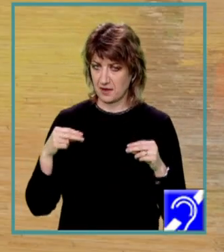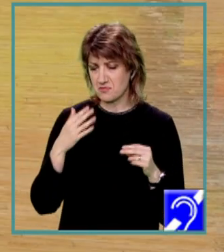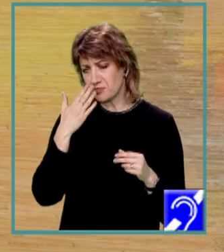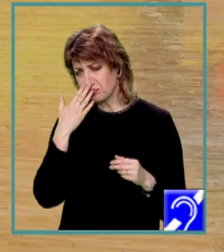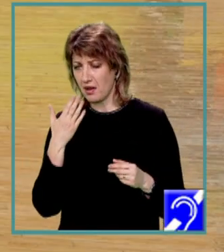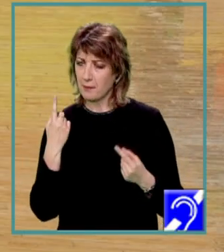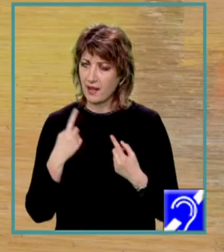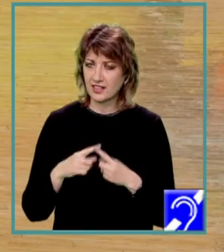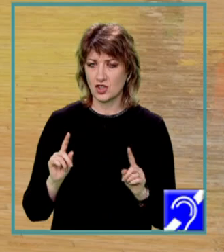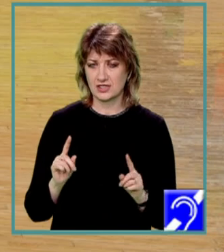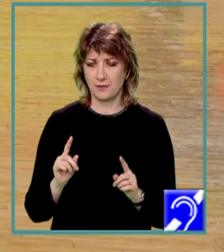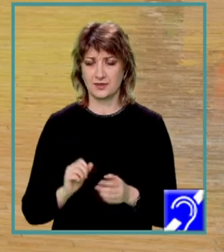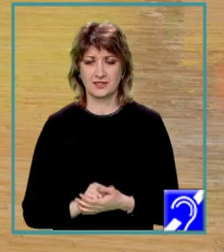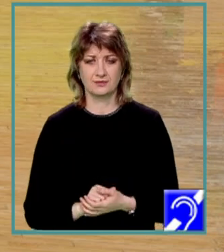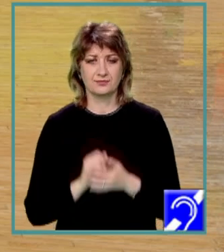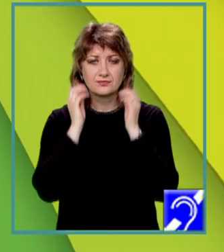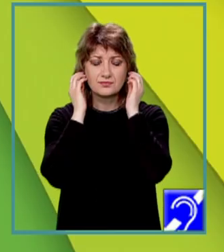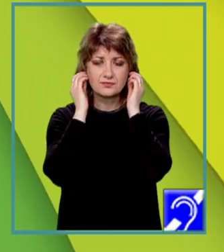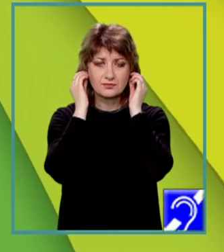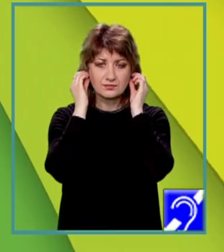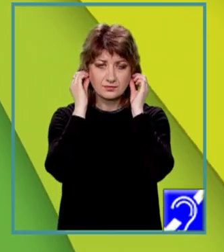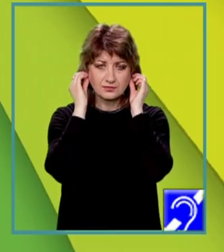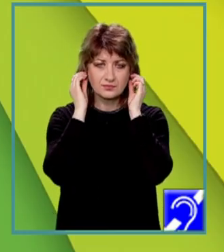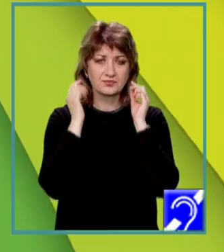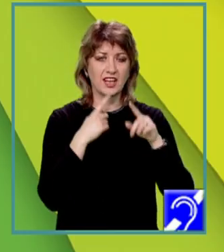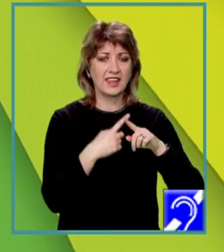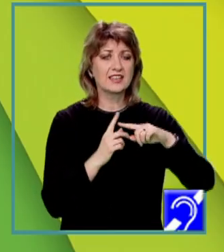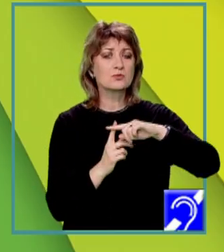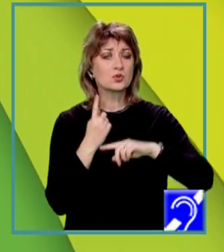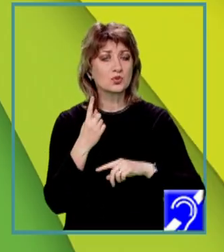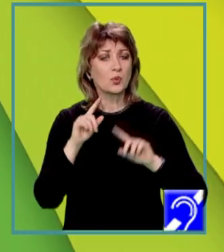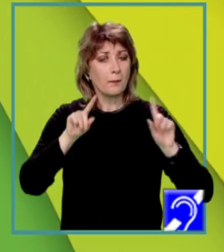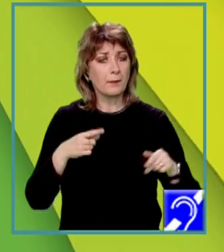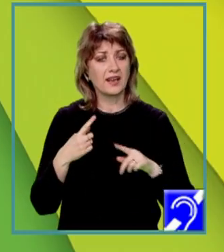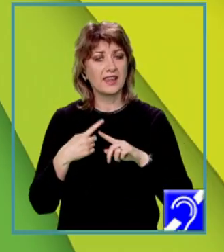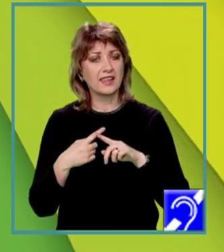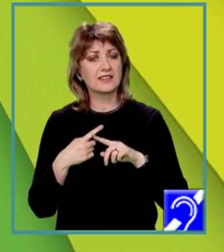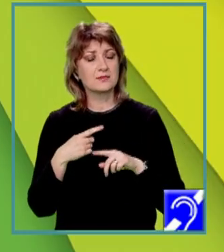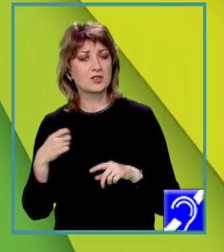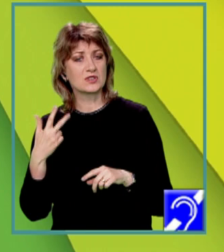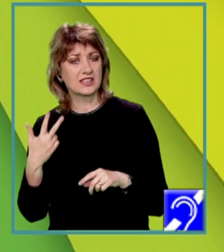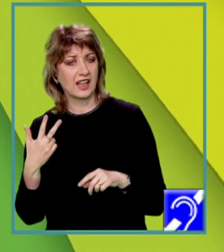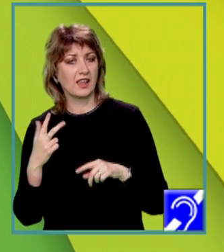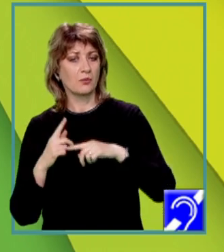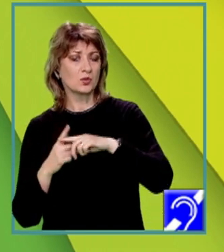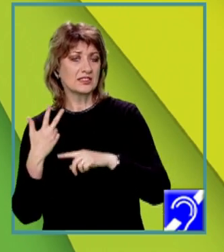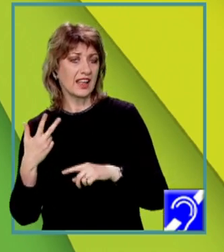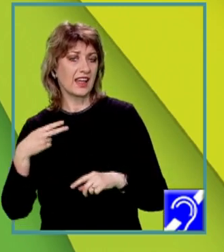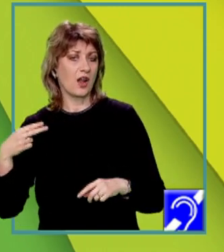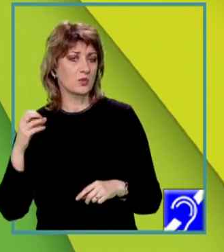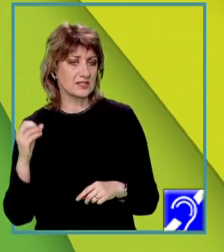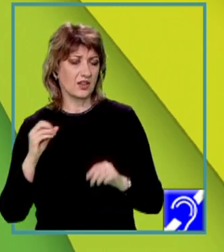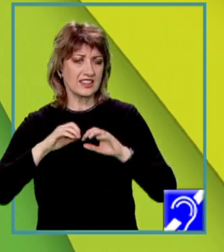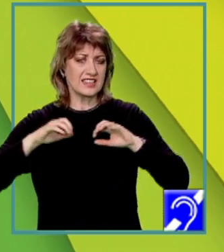mai deosebit dar o să vedeți că ne descurca imediat cu el x plus 1 pe lângă x minus 3 plus trei este egal cu zero